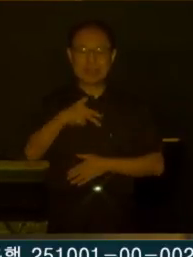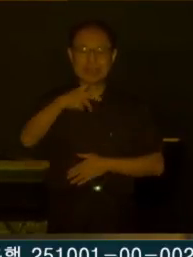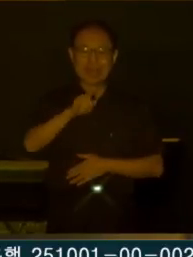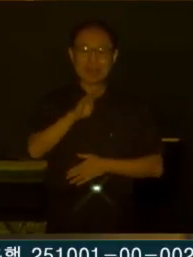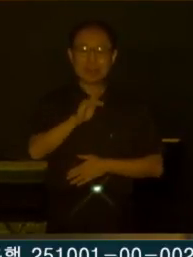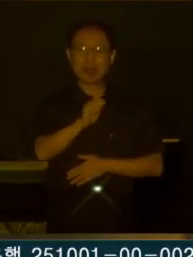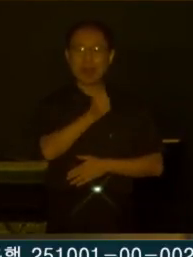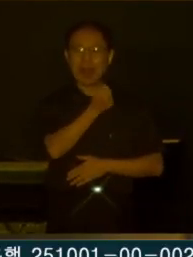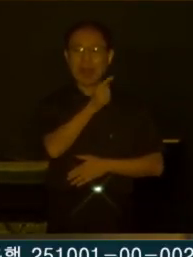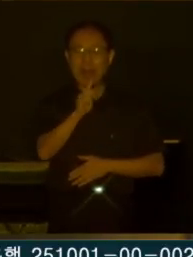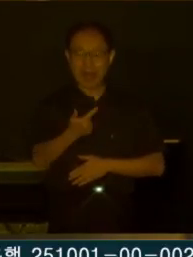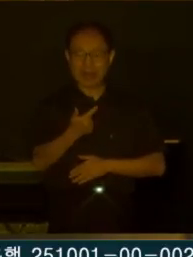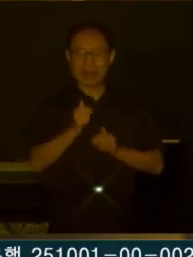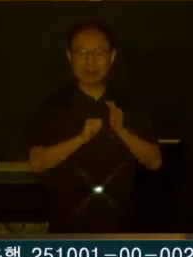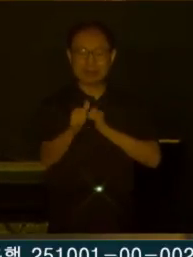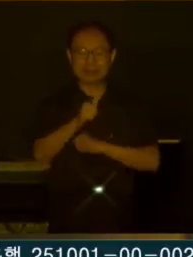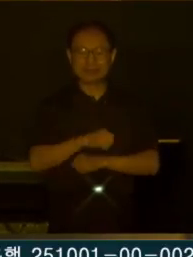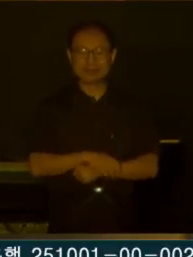장병환 원내대표님,